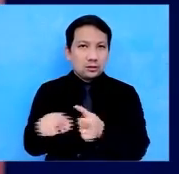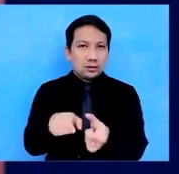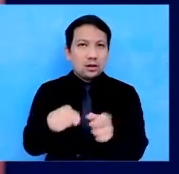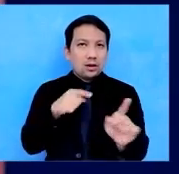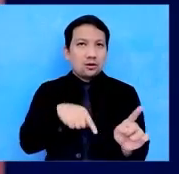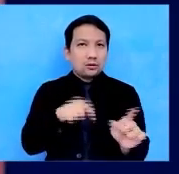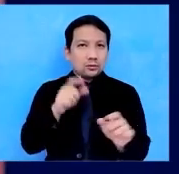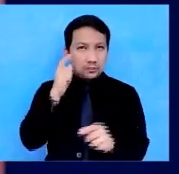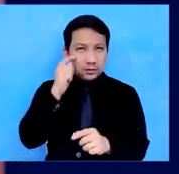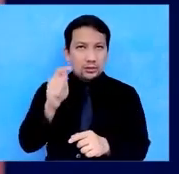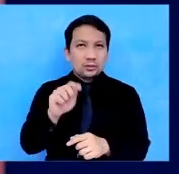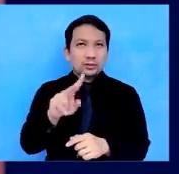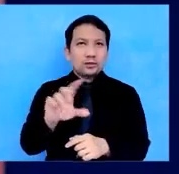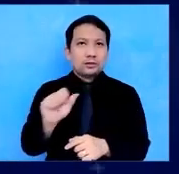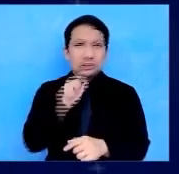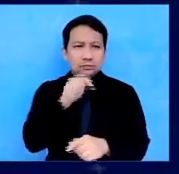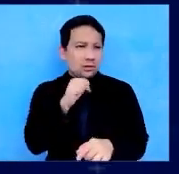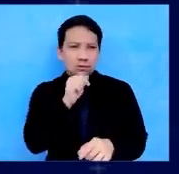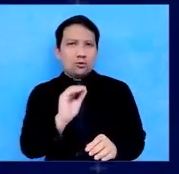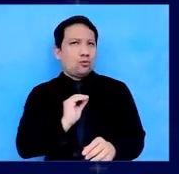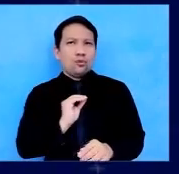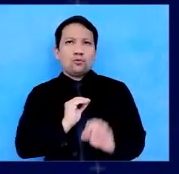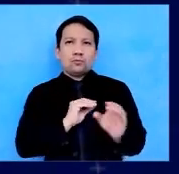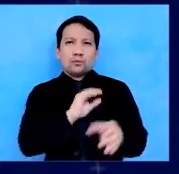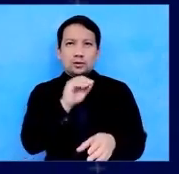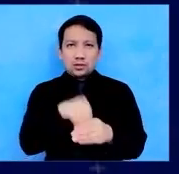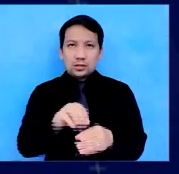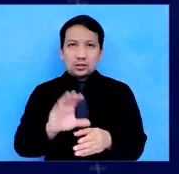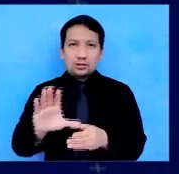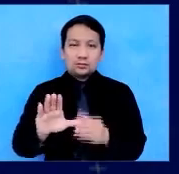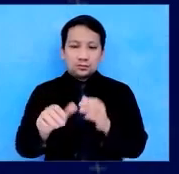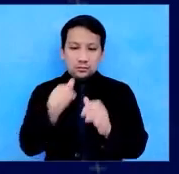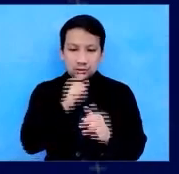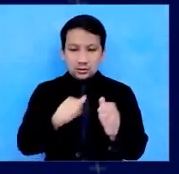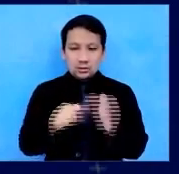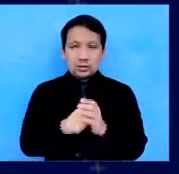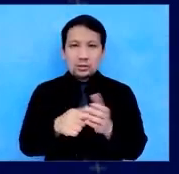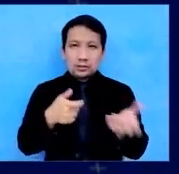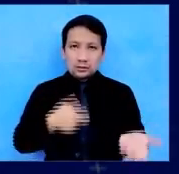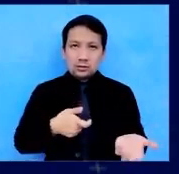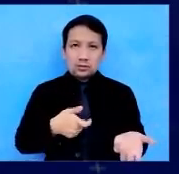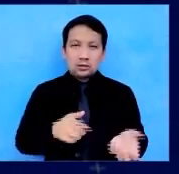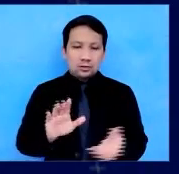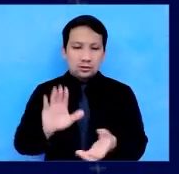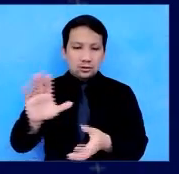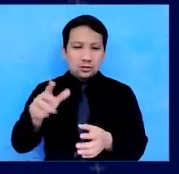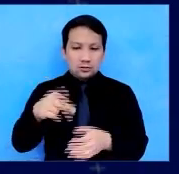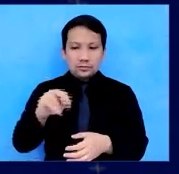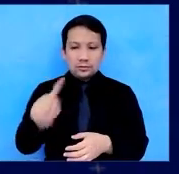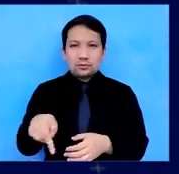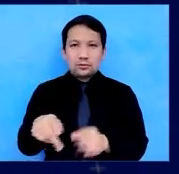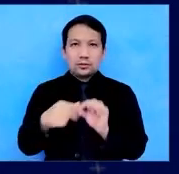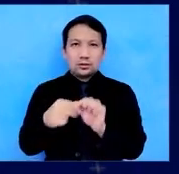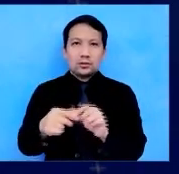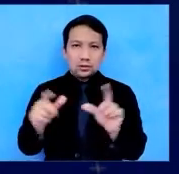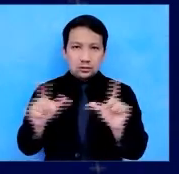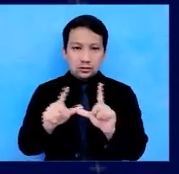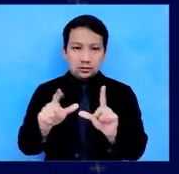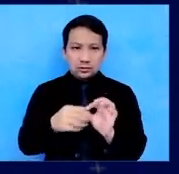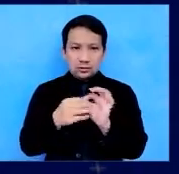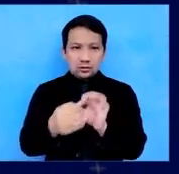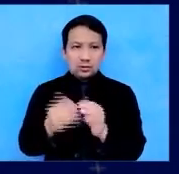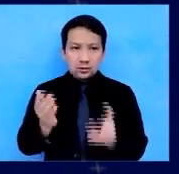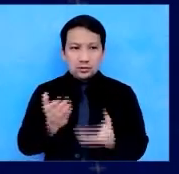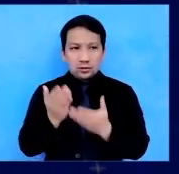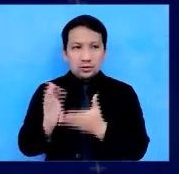ng mga Teves na hindi sa kanila at itinanim lang ang mga nakuwang armas. Nanindigan naman ang PNP na lehitimo ang mga